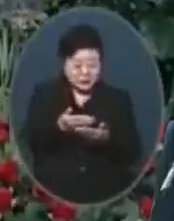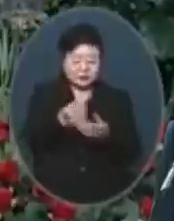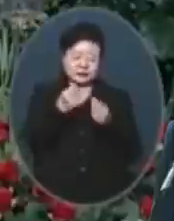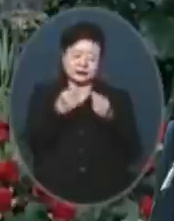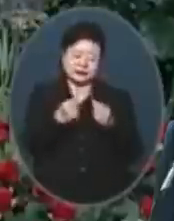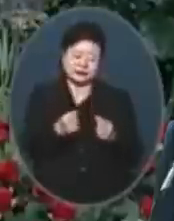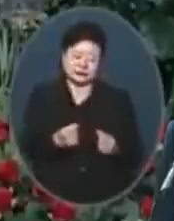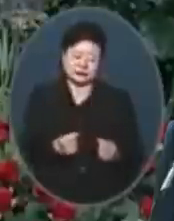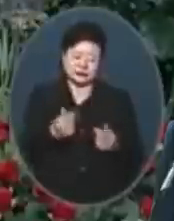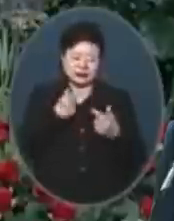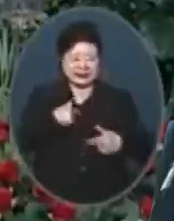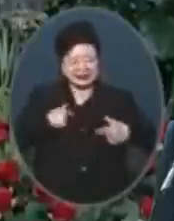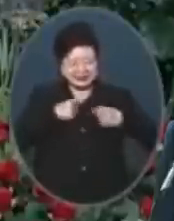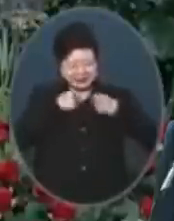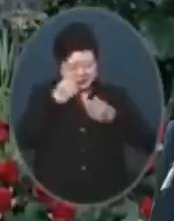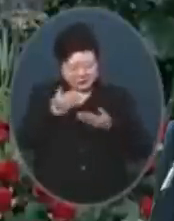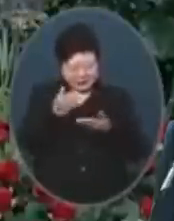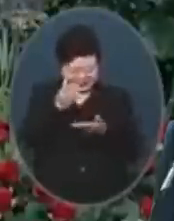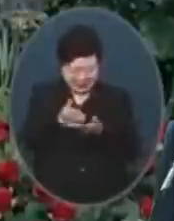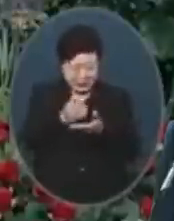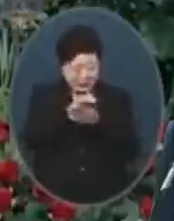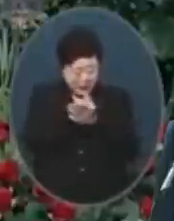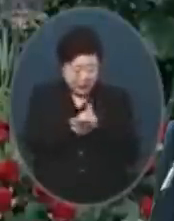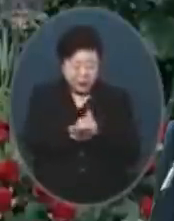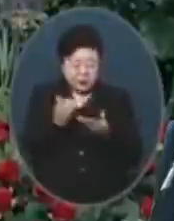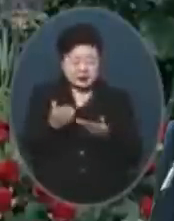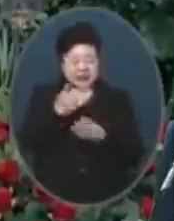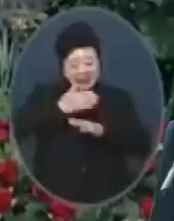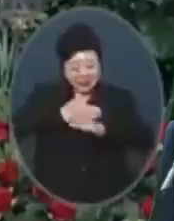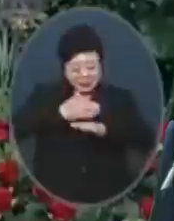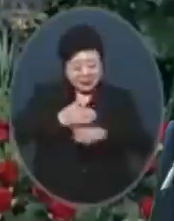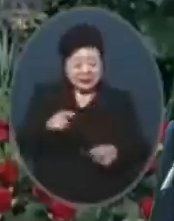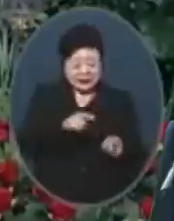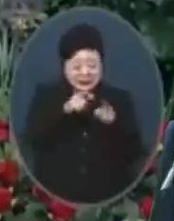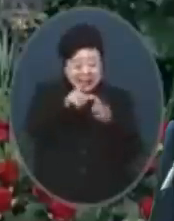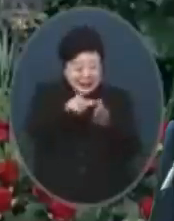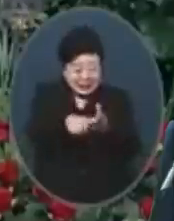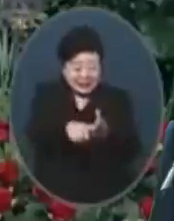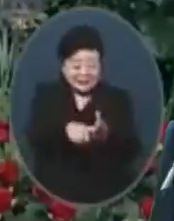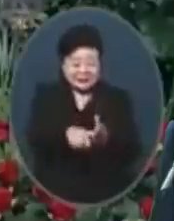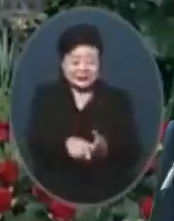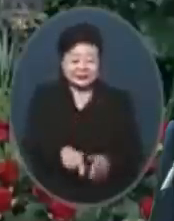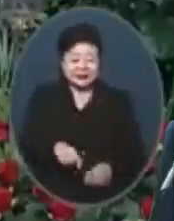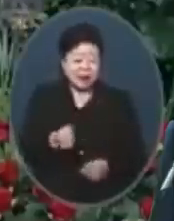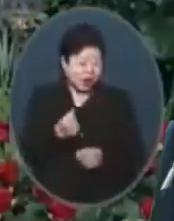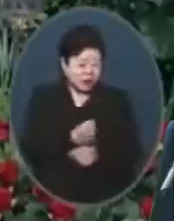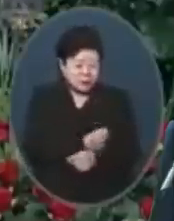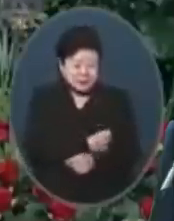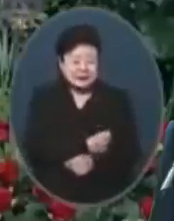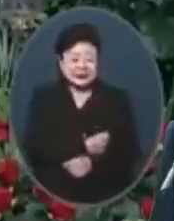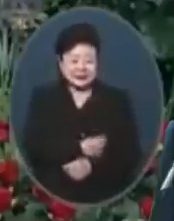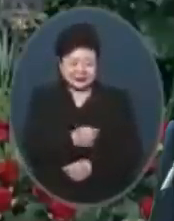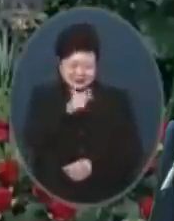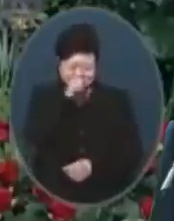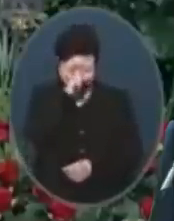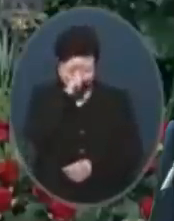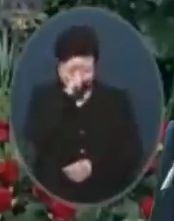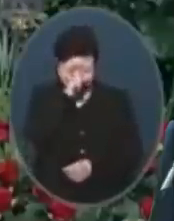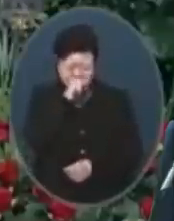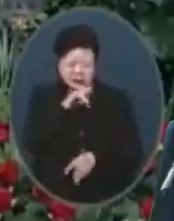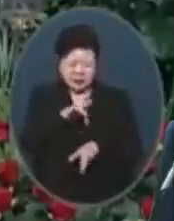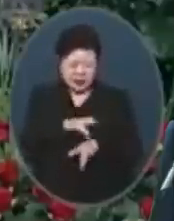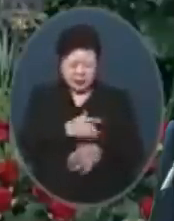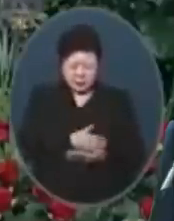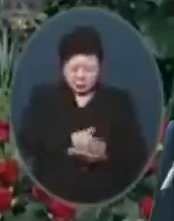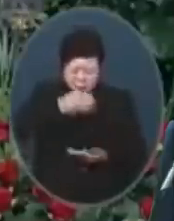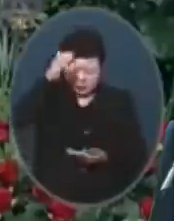내주하시고 항상 기뻐하고 쉬지 말고 기도하며 범사에 감사하는 삶을 살고 엄청난 각오로서 사탄의